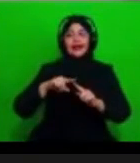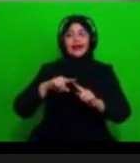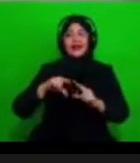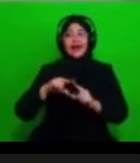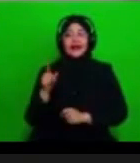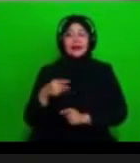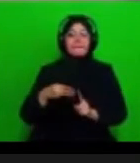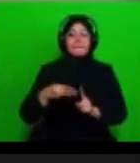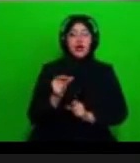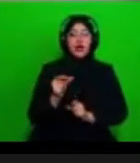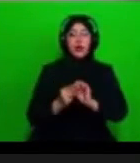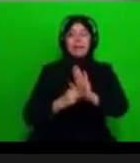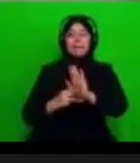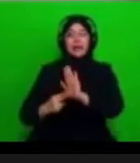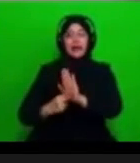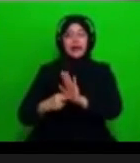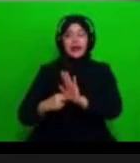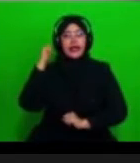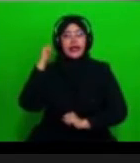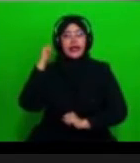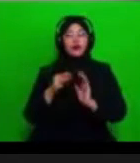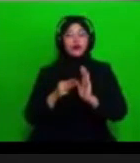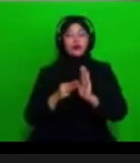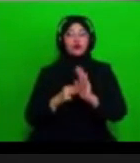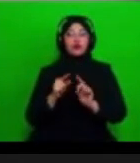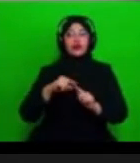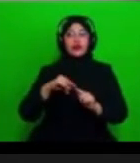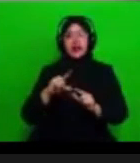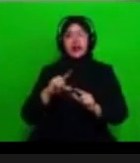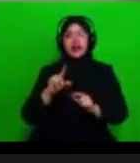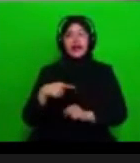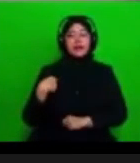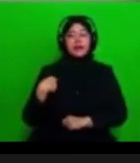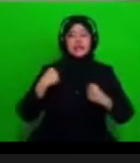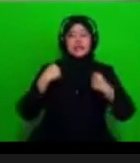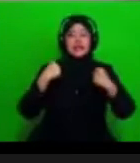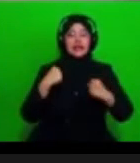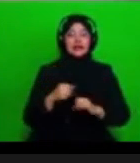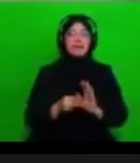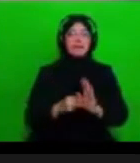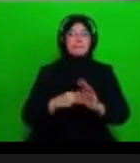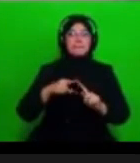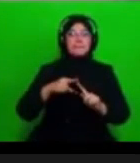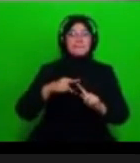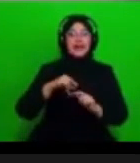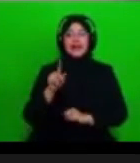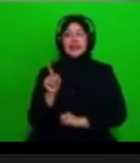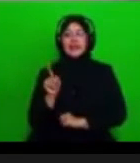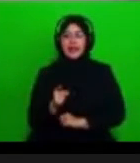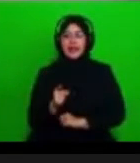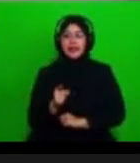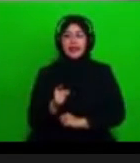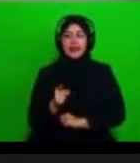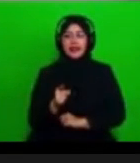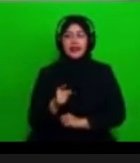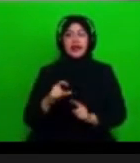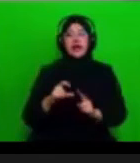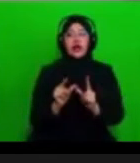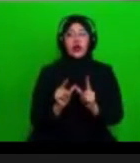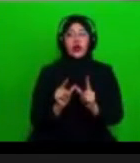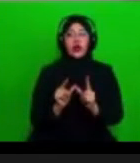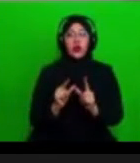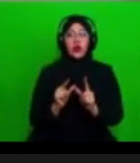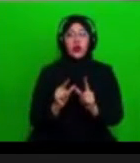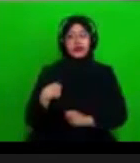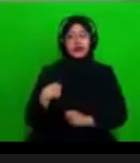dari BUMN, Ibu Mutiara Dante dari penasihat Kemenkes, Ibu Meti Herindra dari penasihat DWP